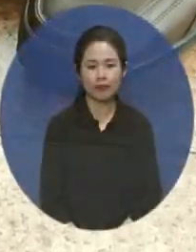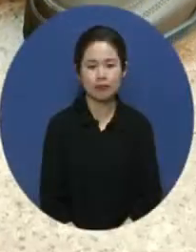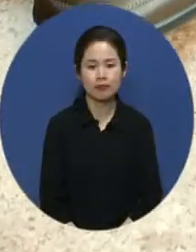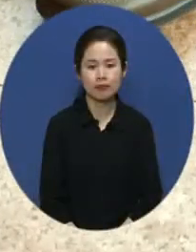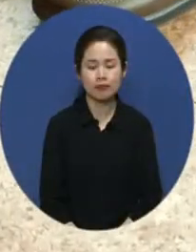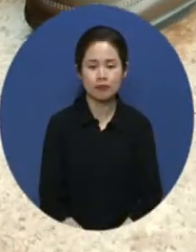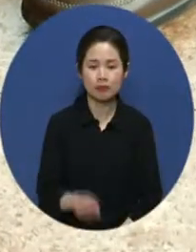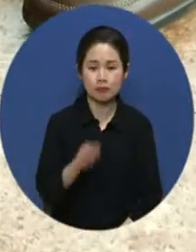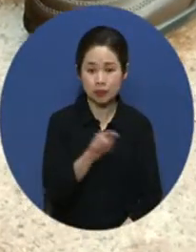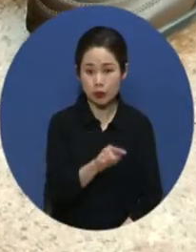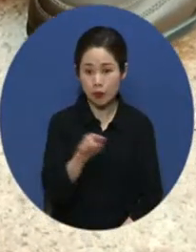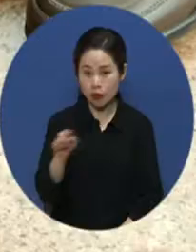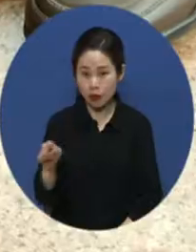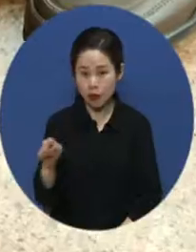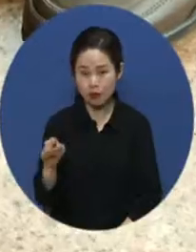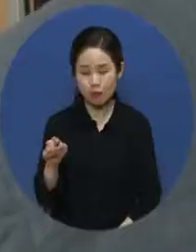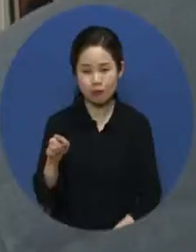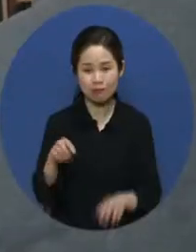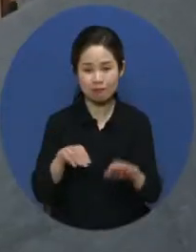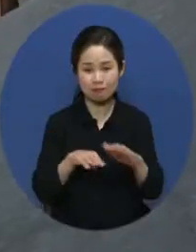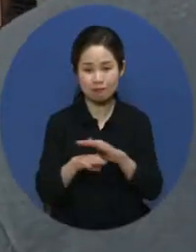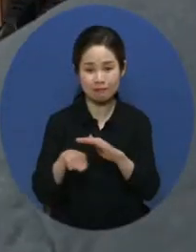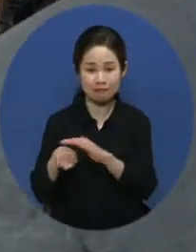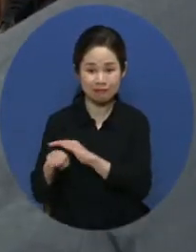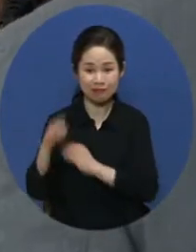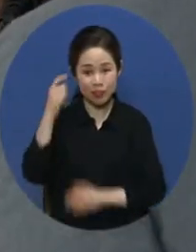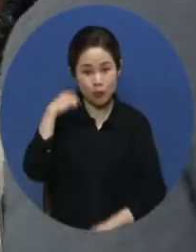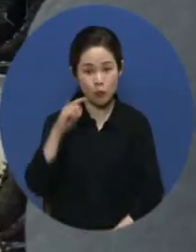구하고 느낌은 어떠세요? 처음에